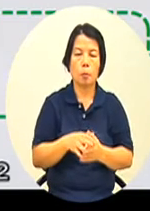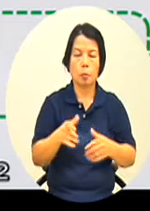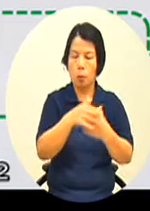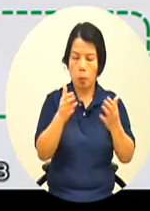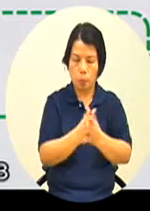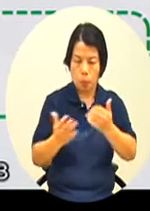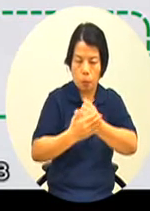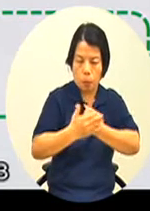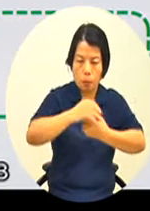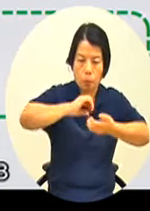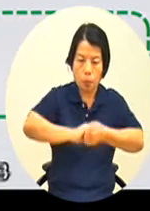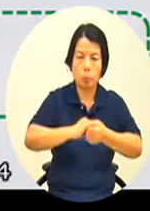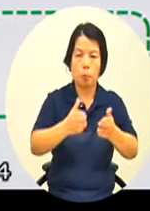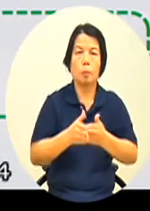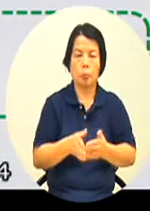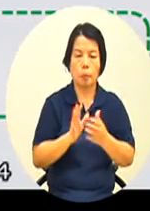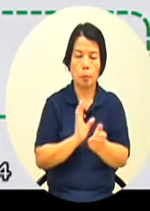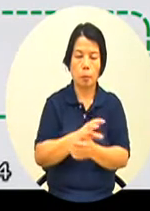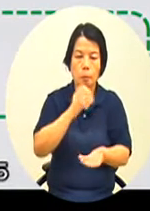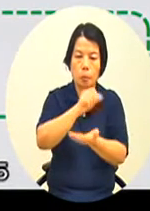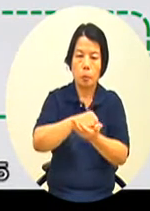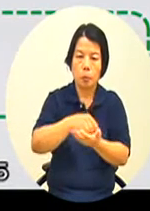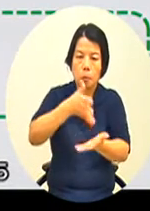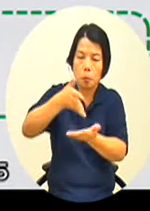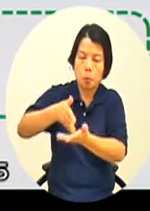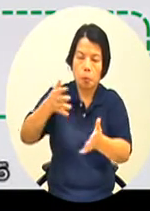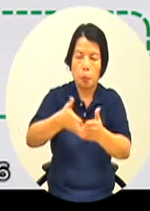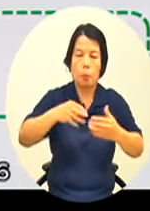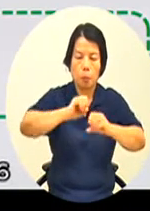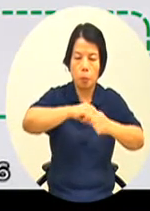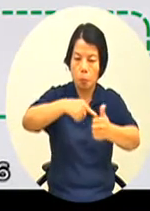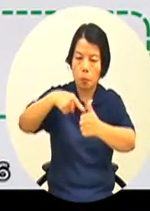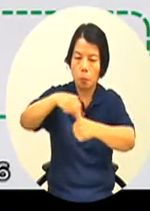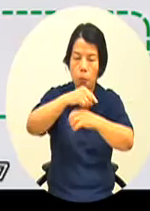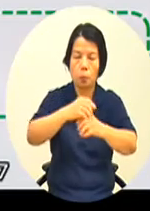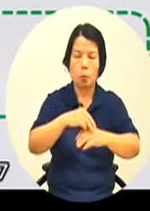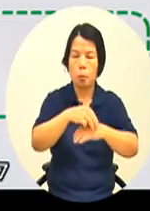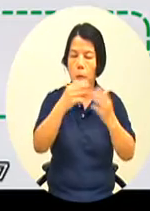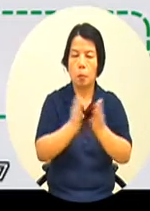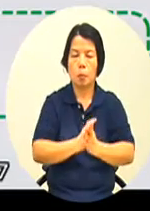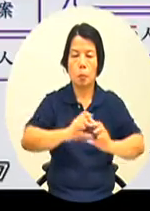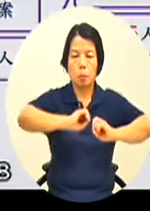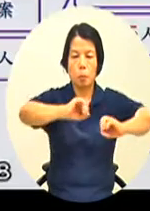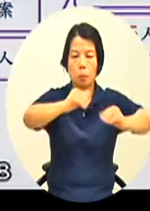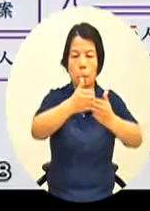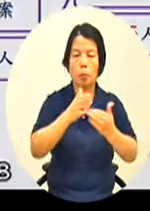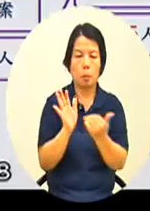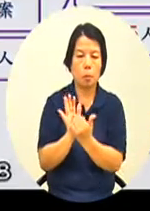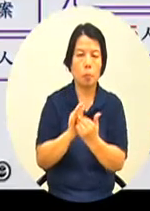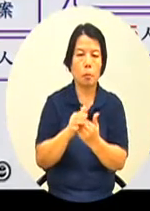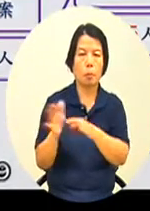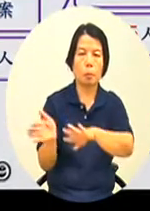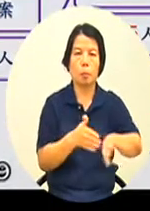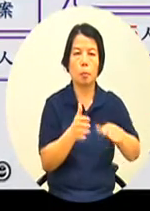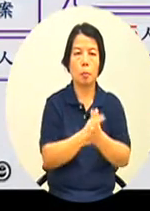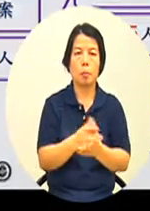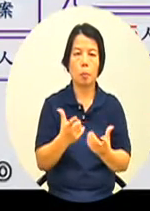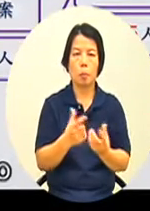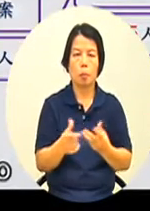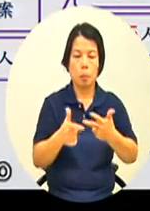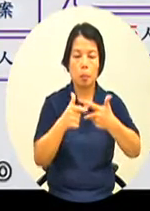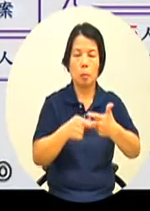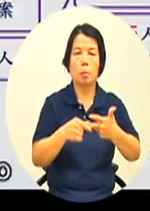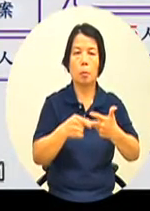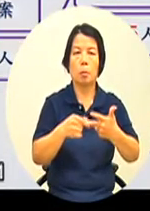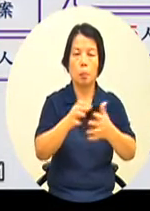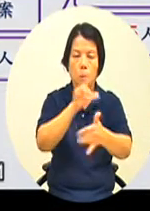施，并办理先导及检查，以强化各种作为。第七个部分，我们妥善办理案件的查查，来提